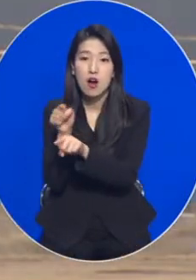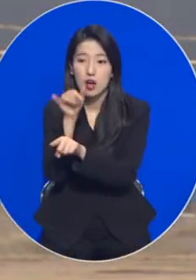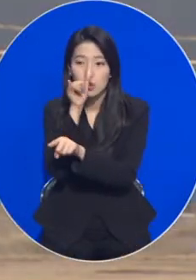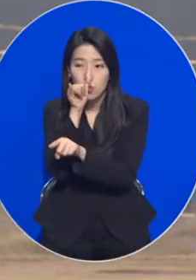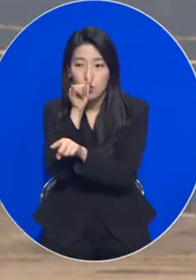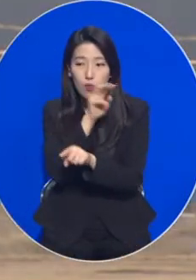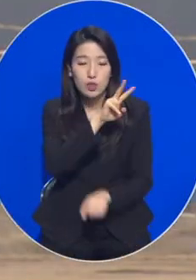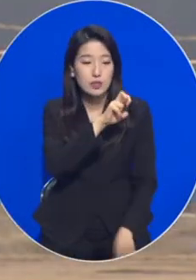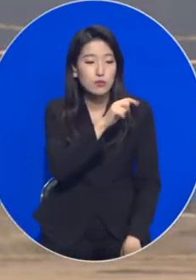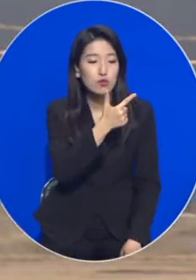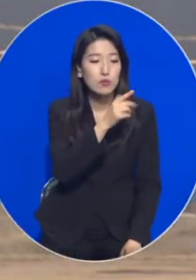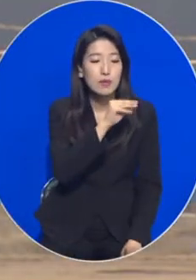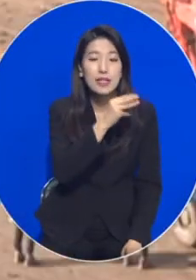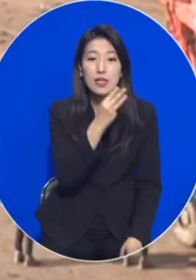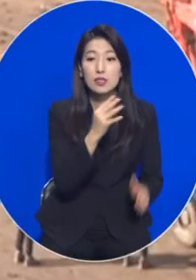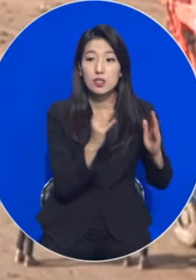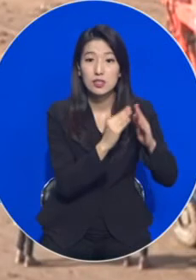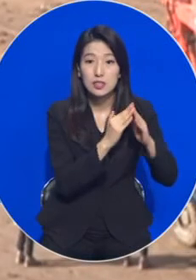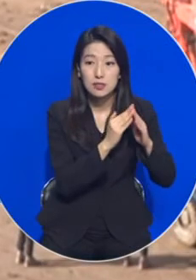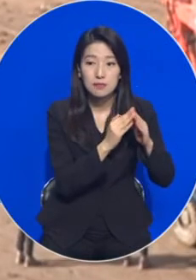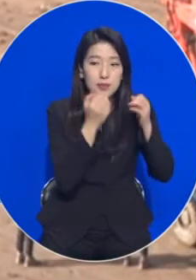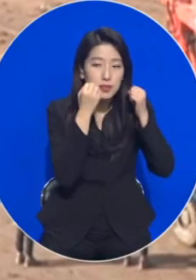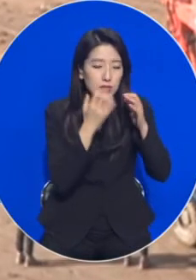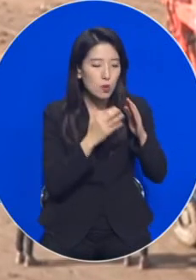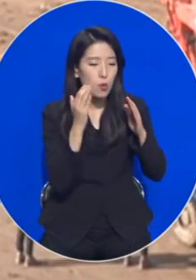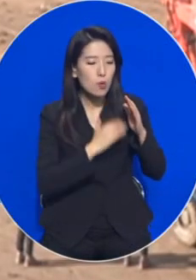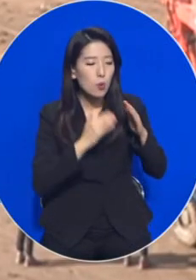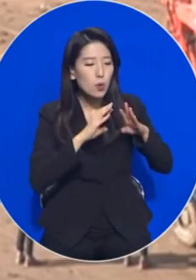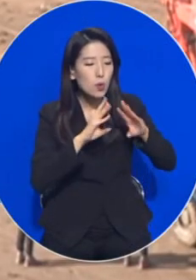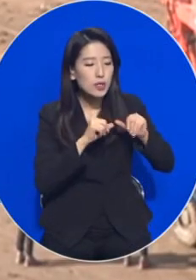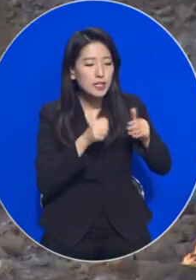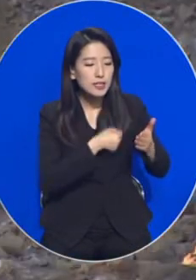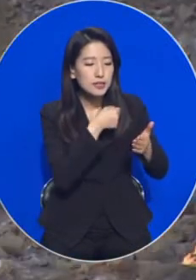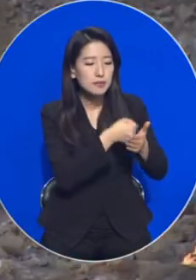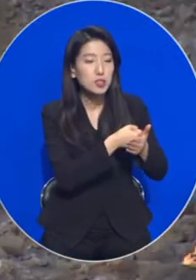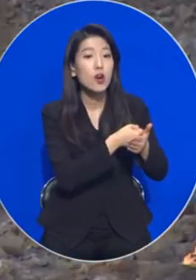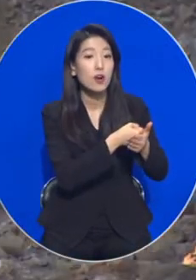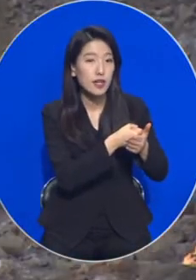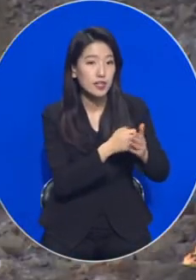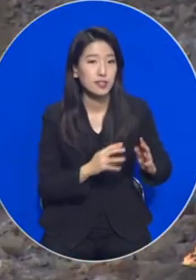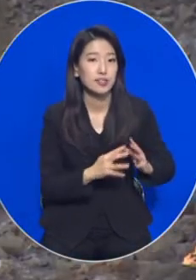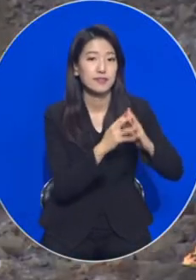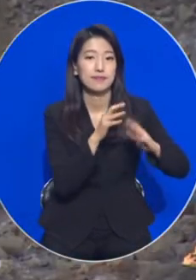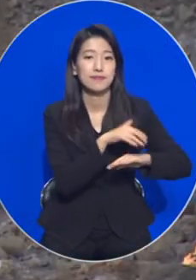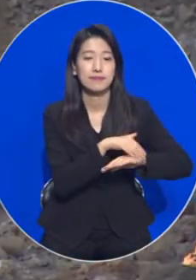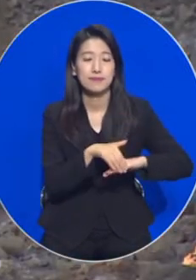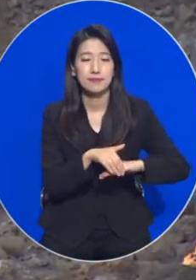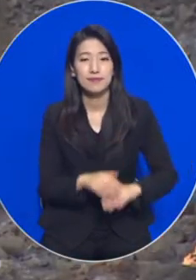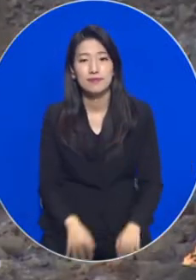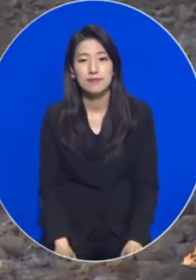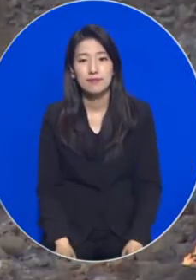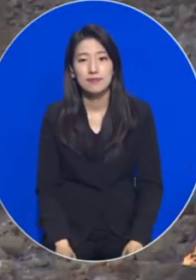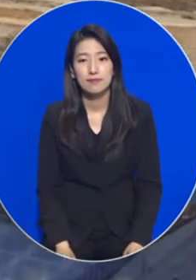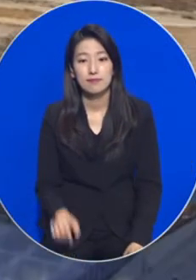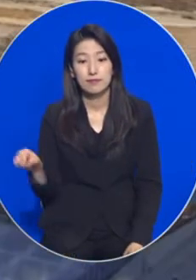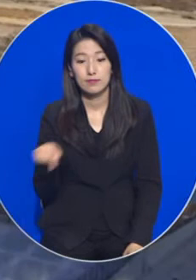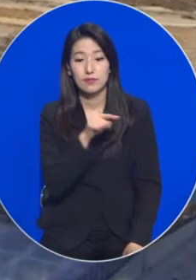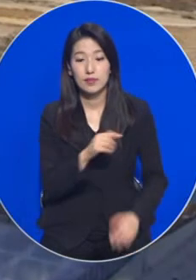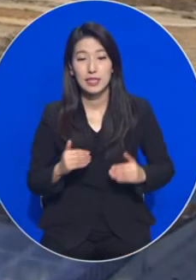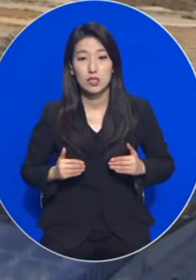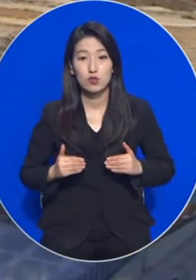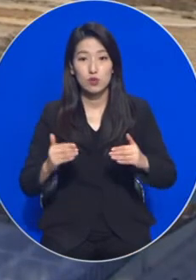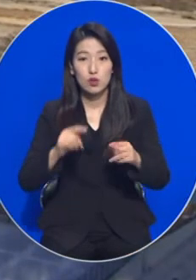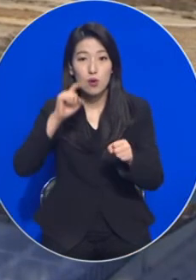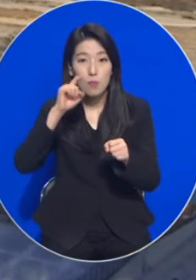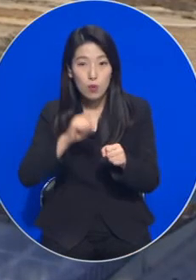나머지 26만 3천 가구는 신규 공공택지 지정 등을 통해 확보한다는 계획입니다. 이를 추진하기 위한 이번